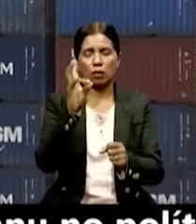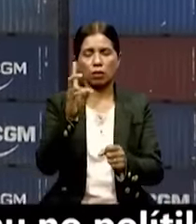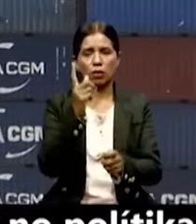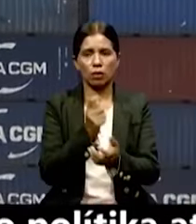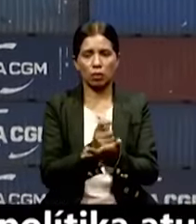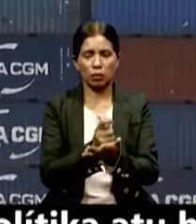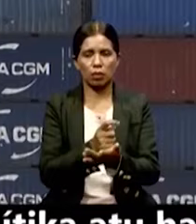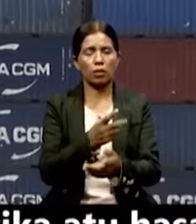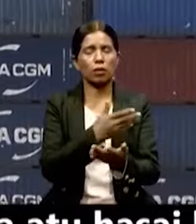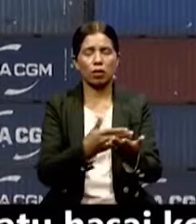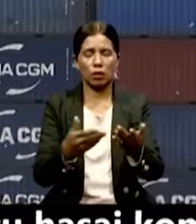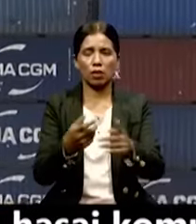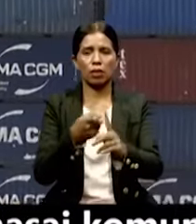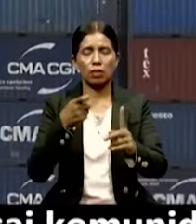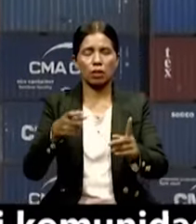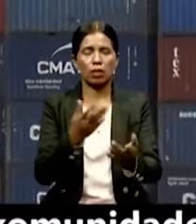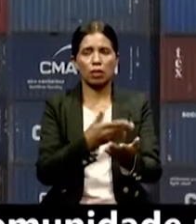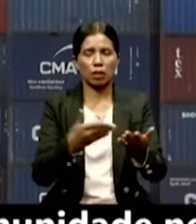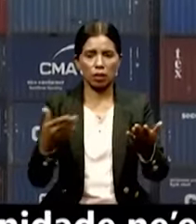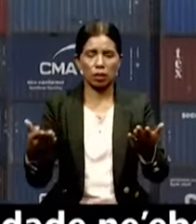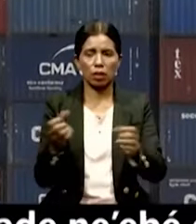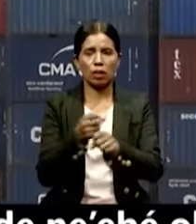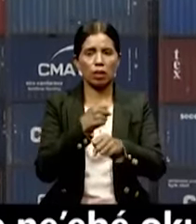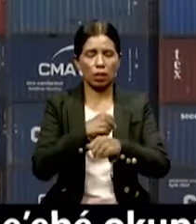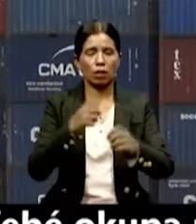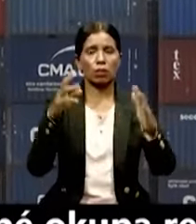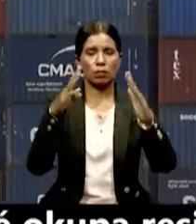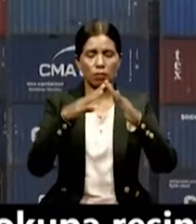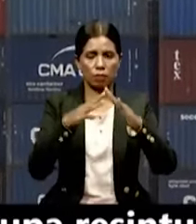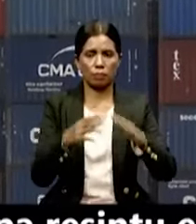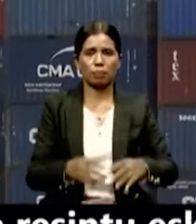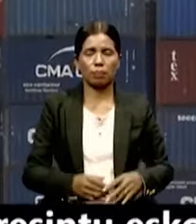maioria necessidade básica no material construção. Equipa cobertura, Ziemen.